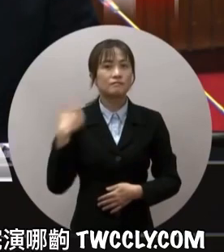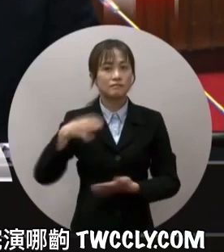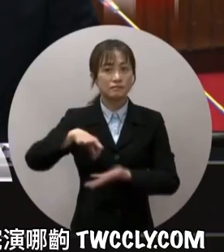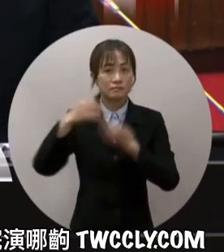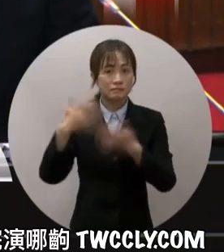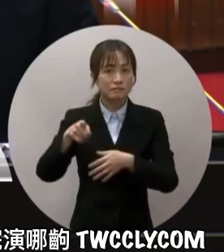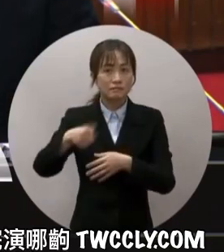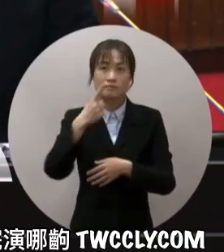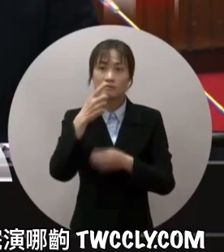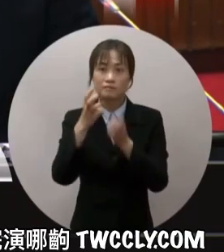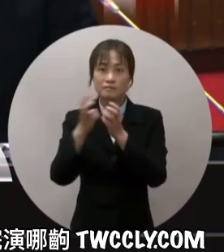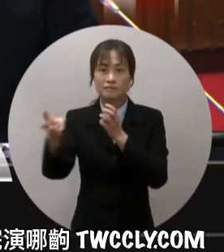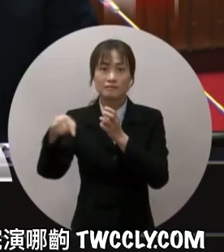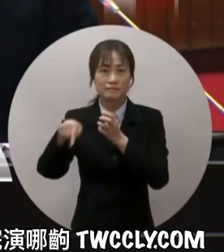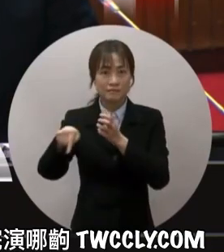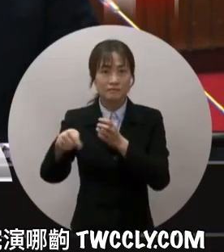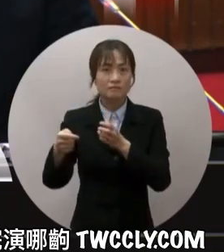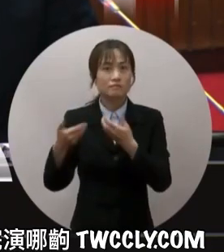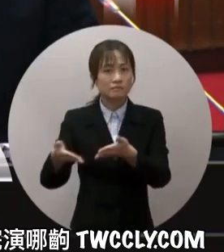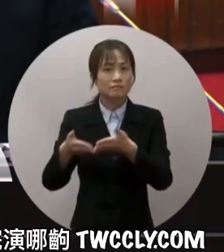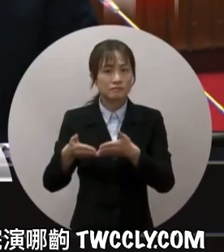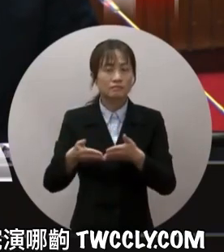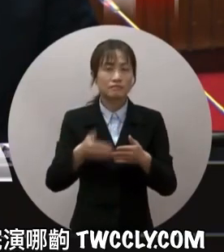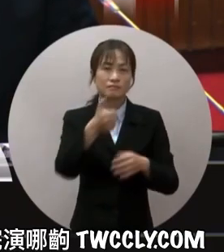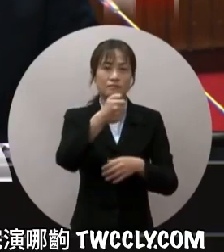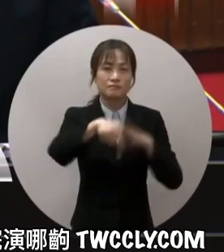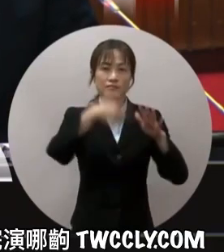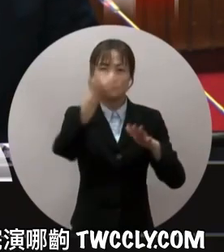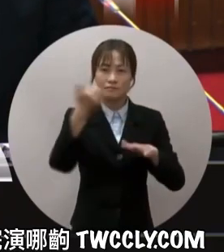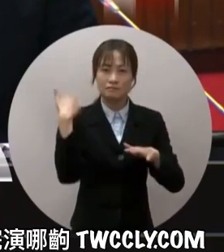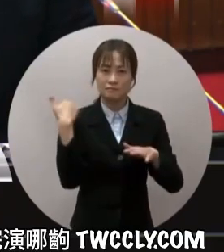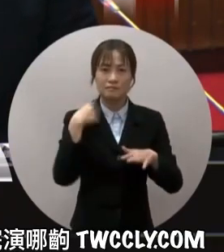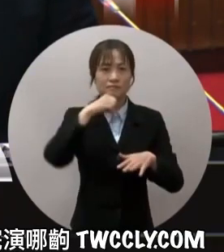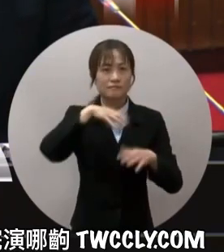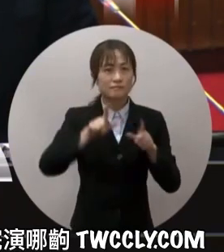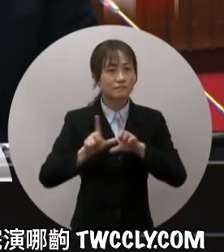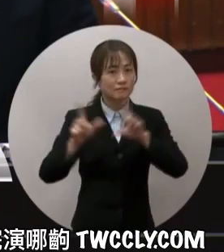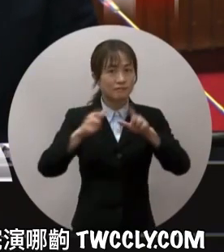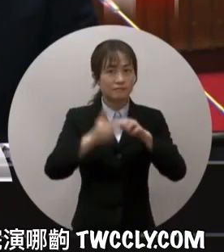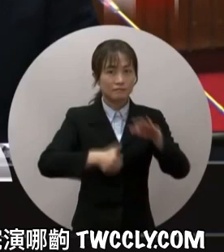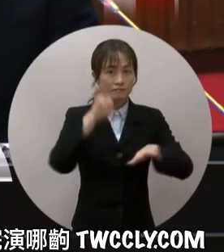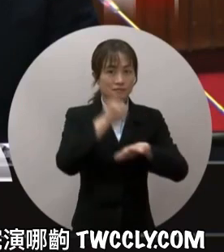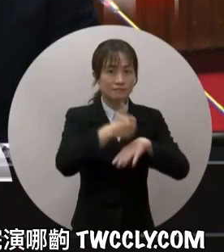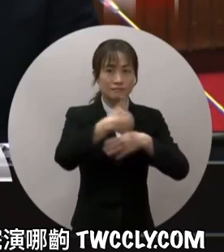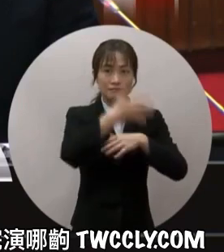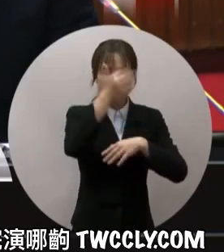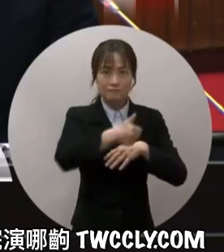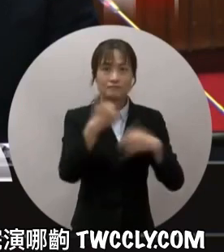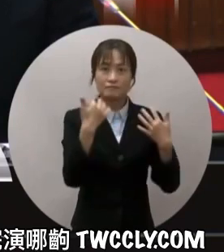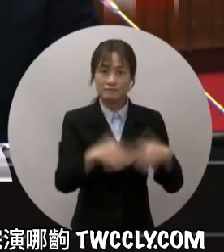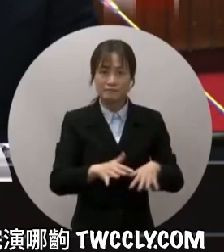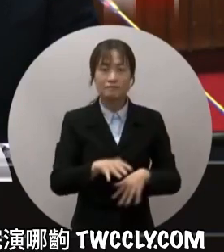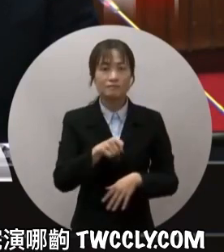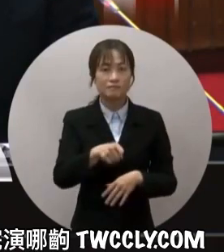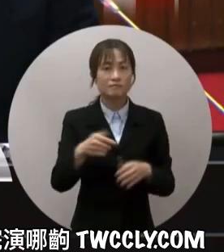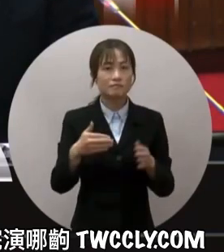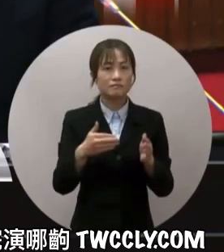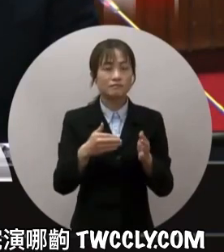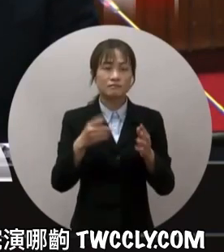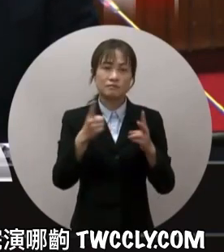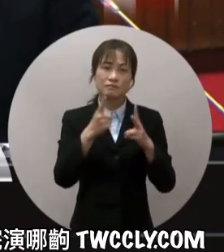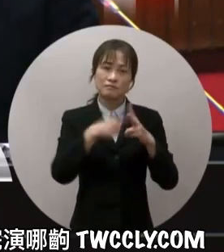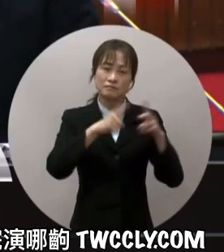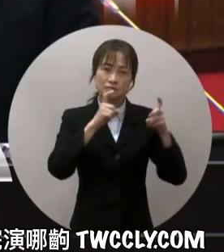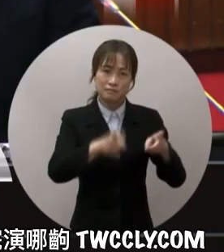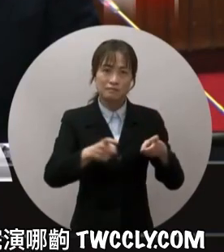非常重要那也謝謝院長過去擔任過屏東的縣長也很了解其實也從到小港到陵